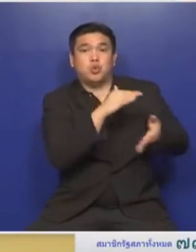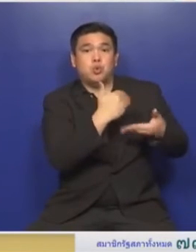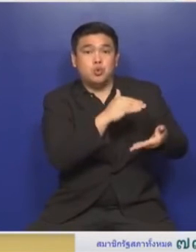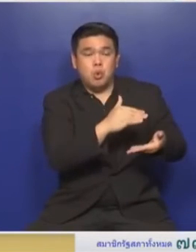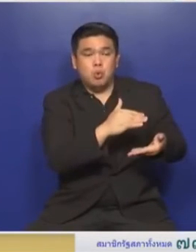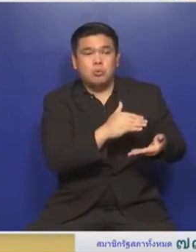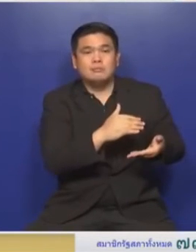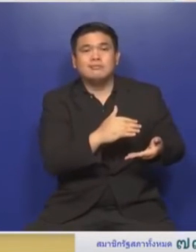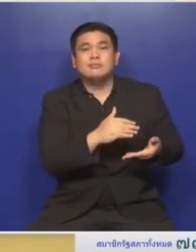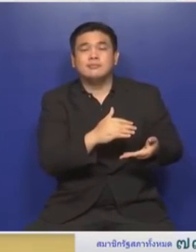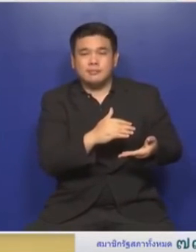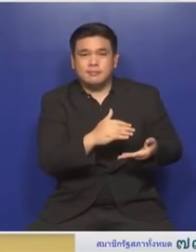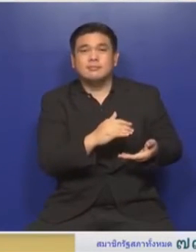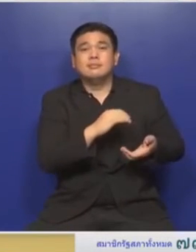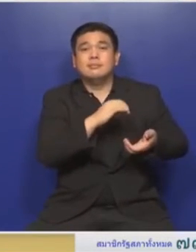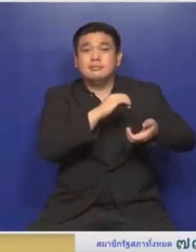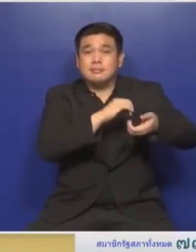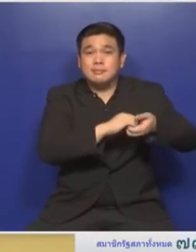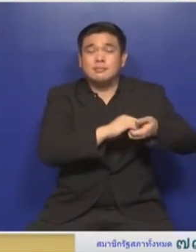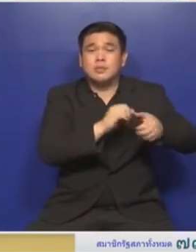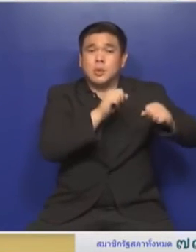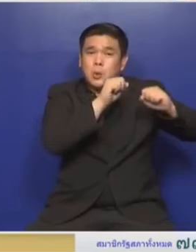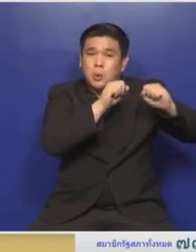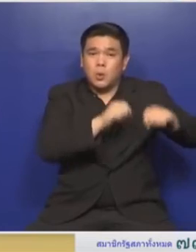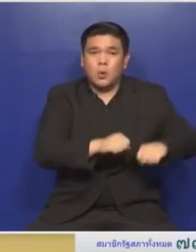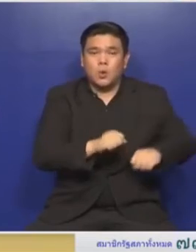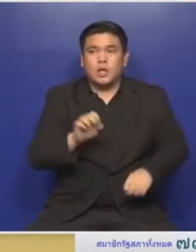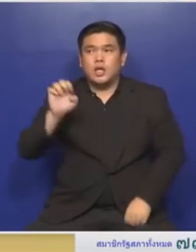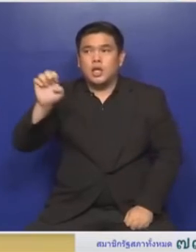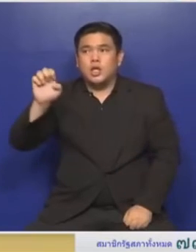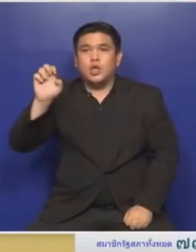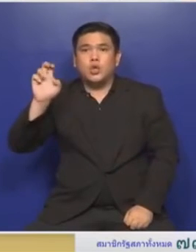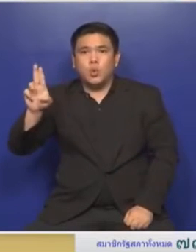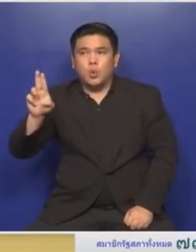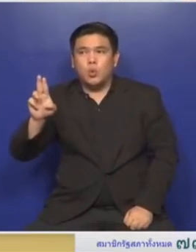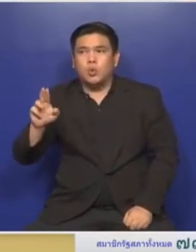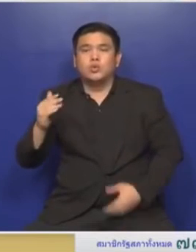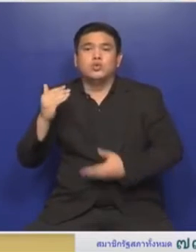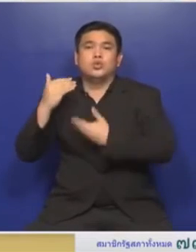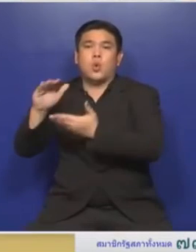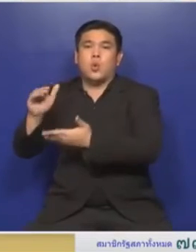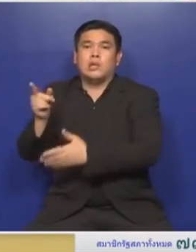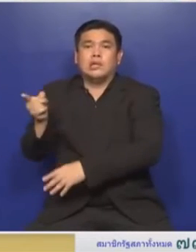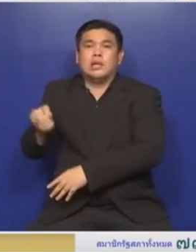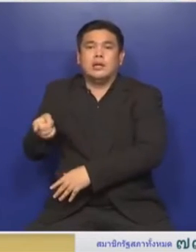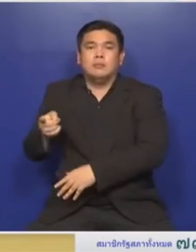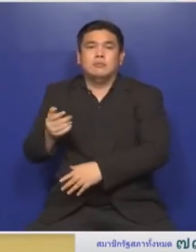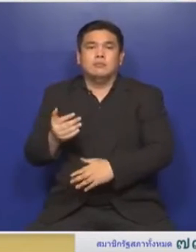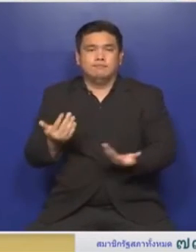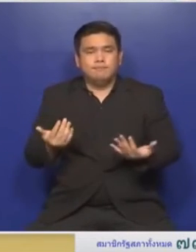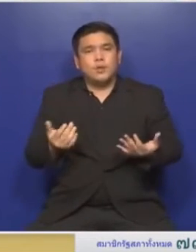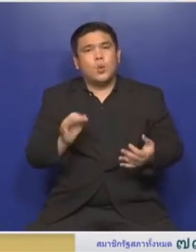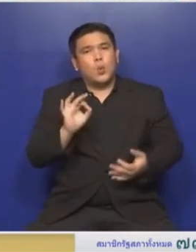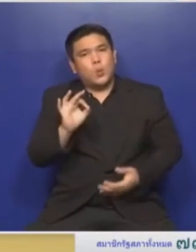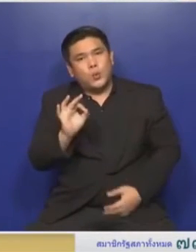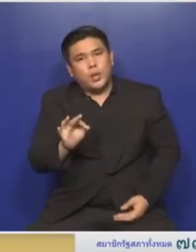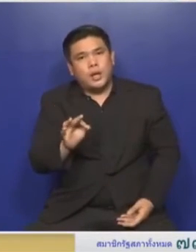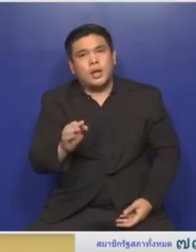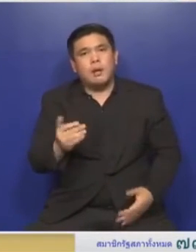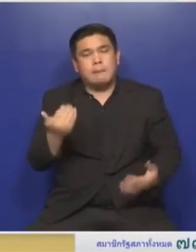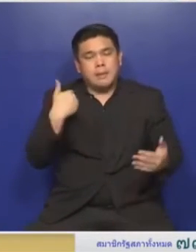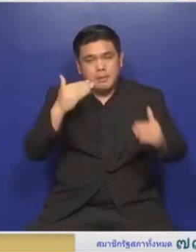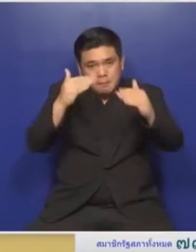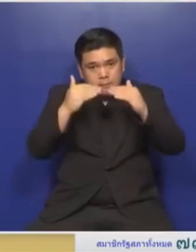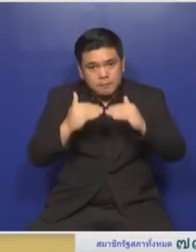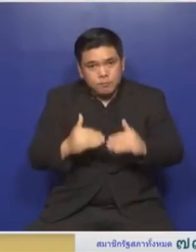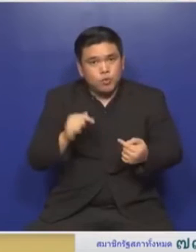การมีการสามารออกอะไรกัอียู ที่สงออกตลาเรองส่นหนึ่ในส่ว